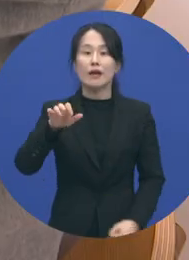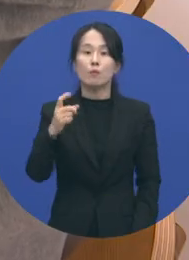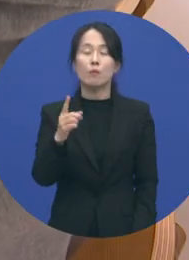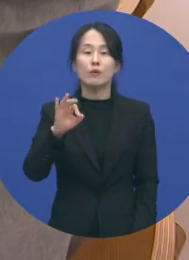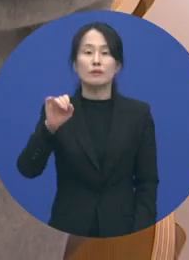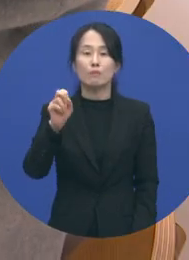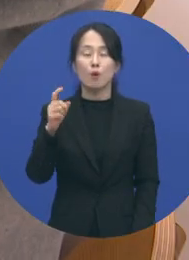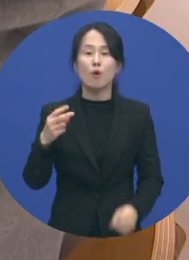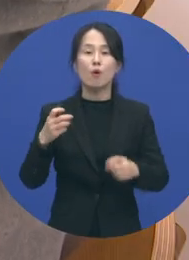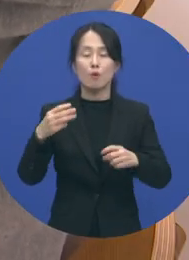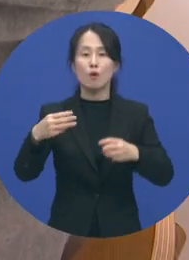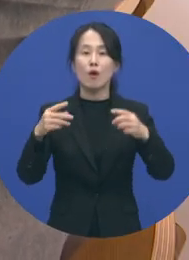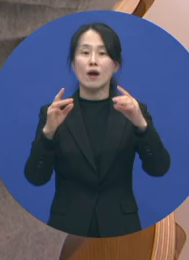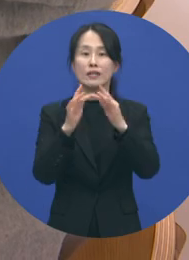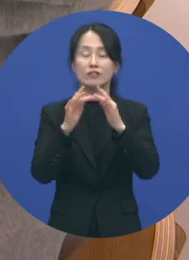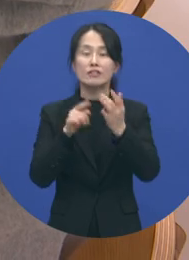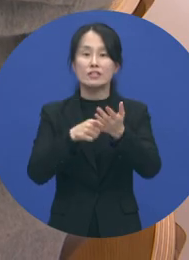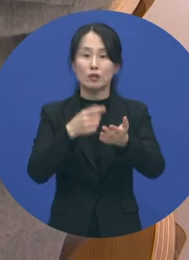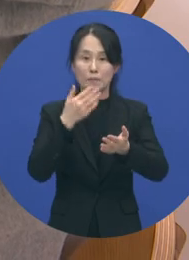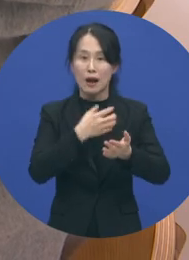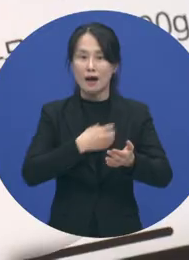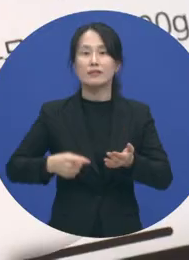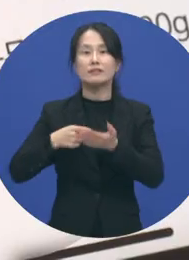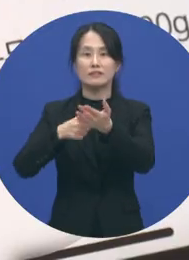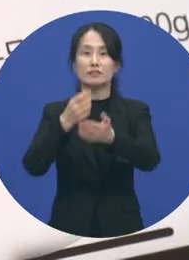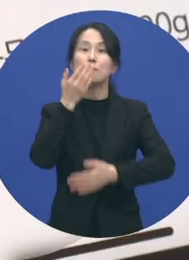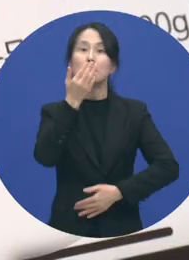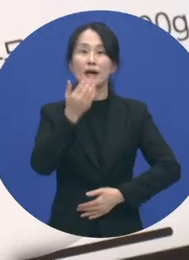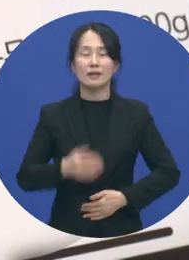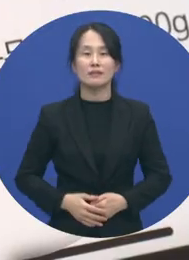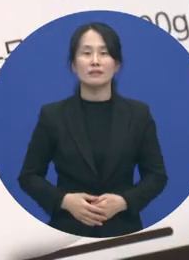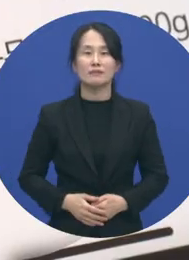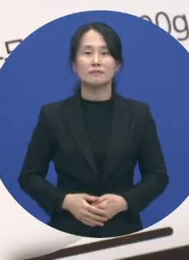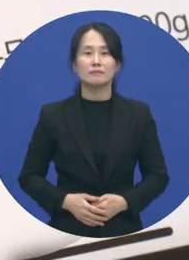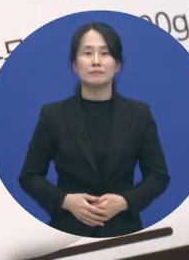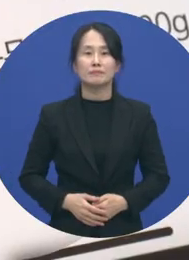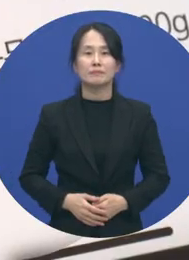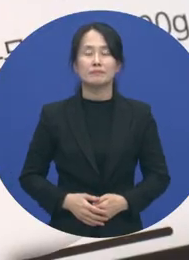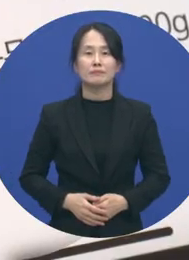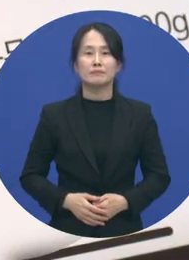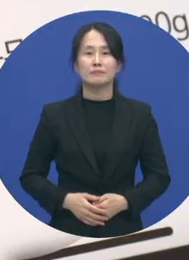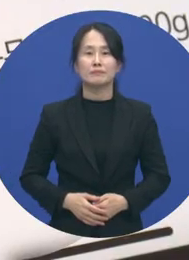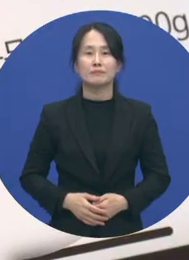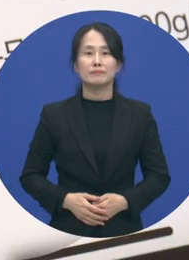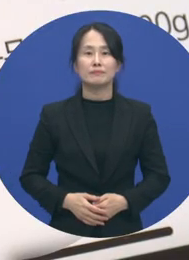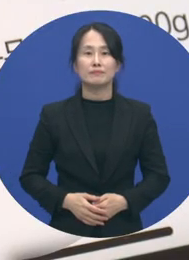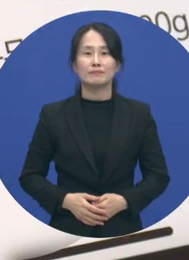에코이 몰에서 온라인으로 신청하거나 주민 센터를 방문해 신청하면 됩니다 n